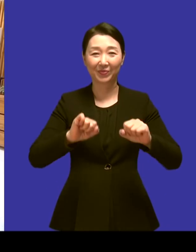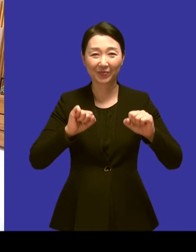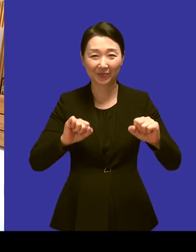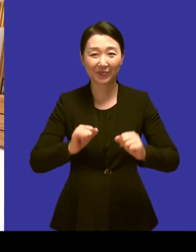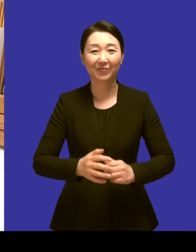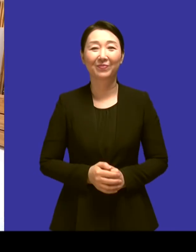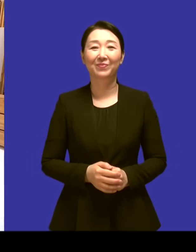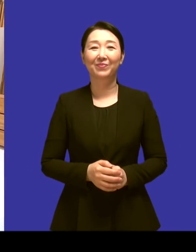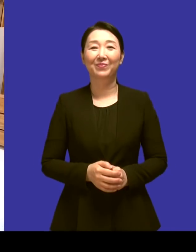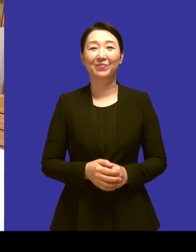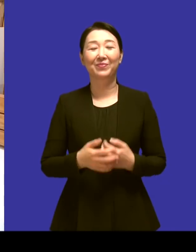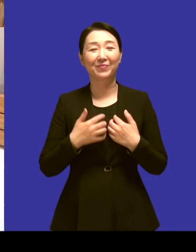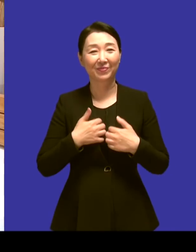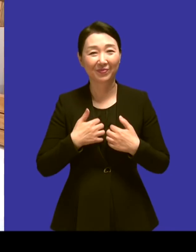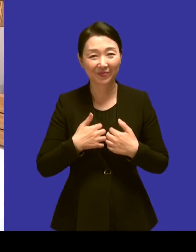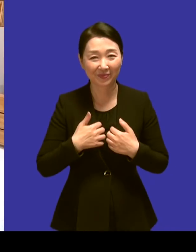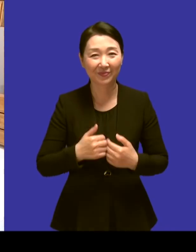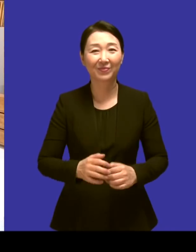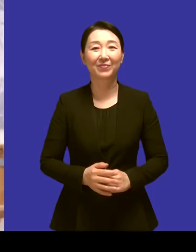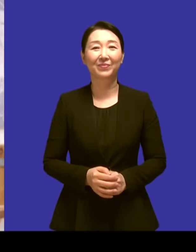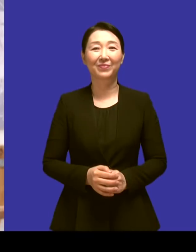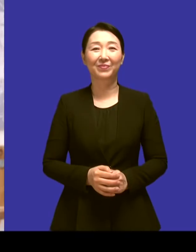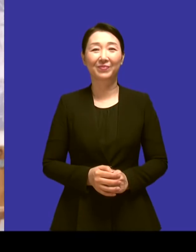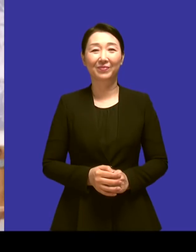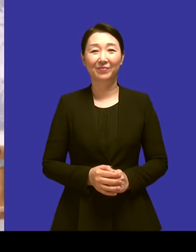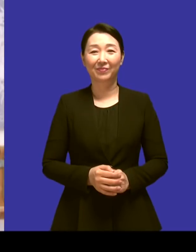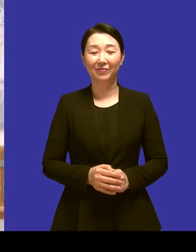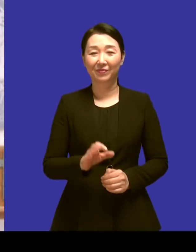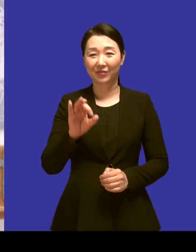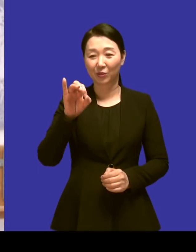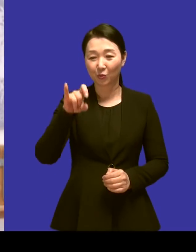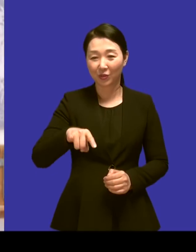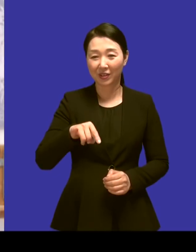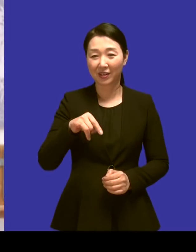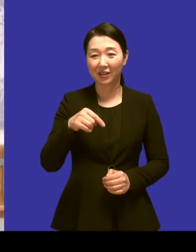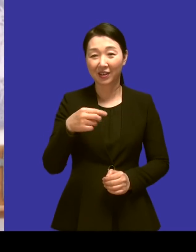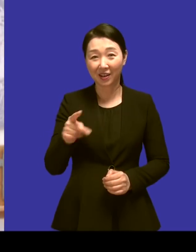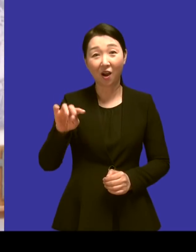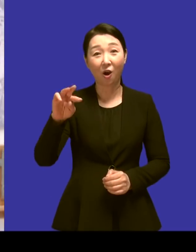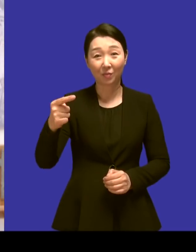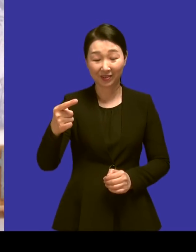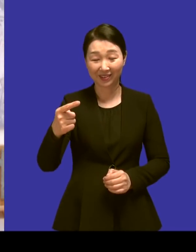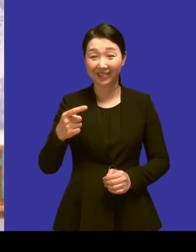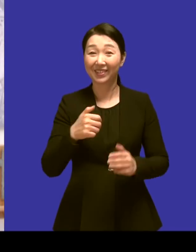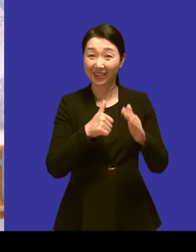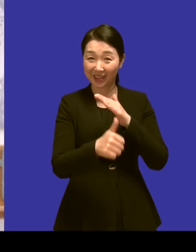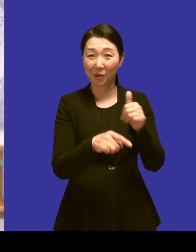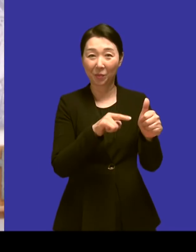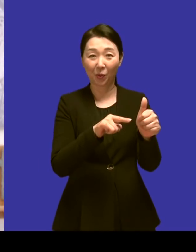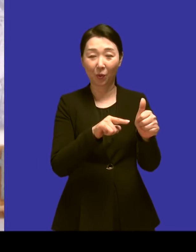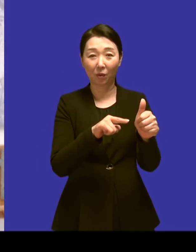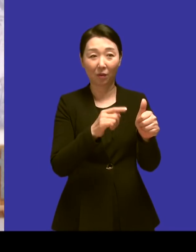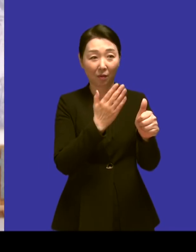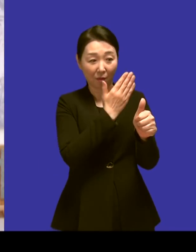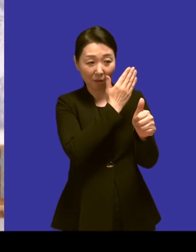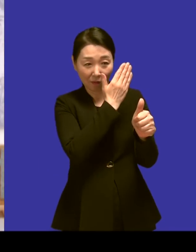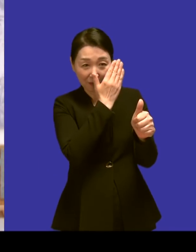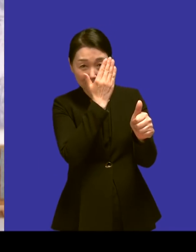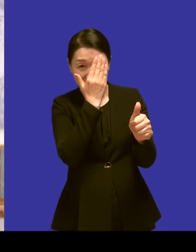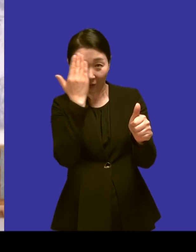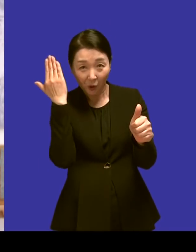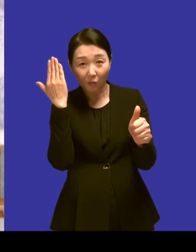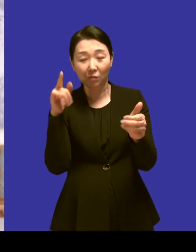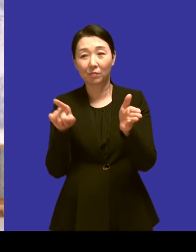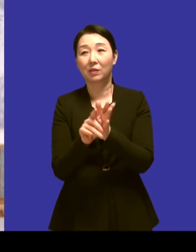안녕하세요. 반갑습니다. 반갑습니다. 안녕하세요. 윌러브의 우리 박은총 대표님이신데 아주 젊은 우리 크리스찬